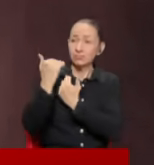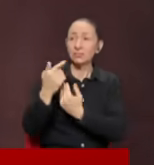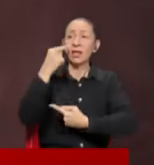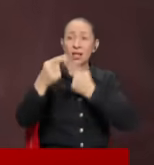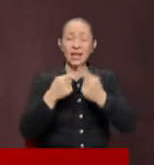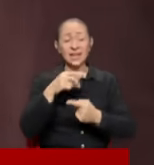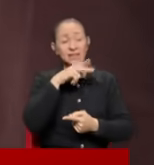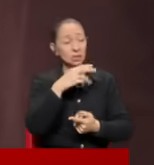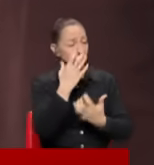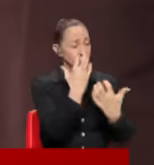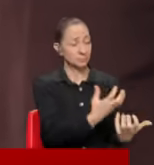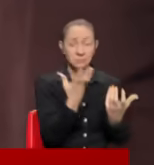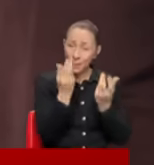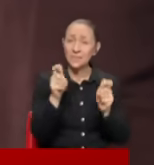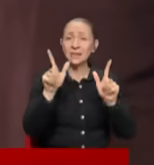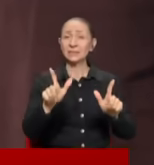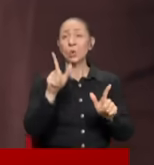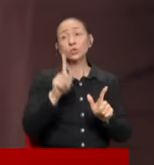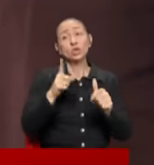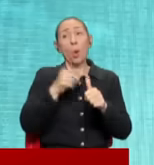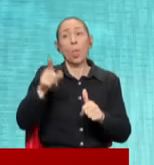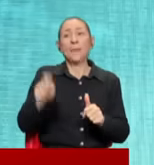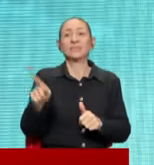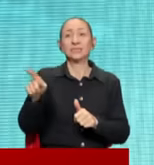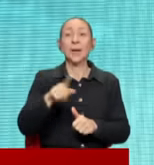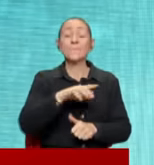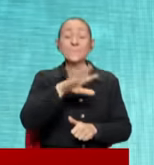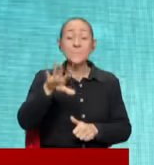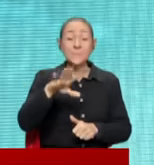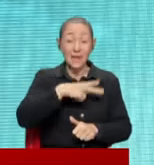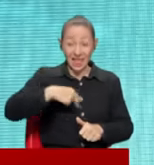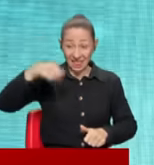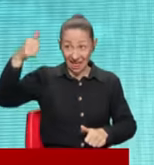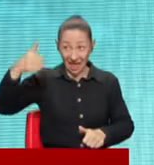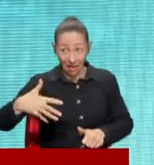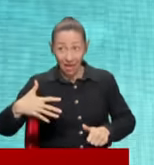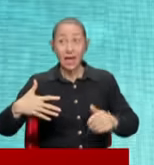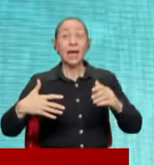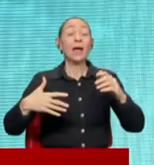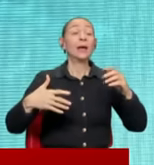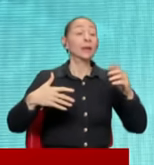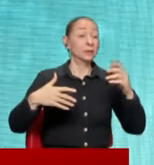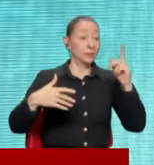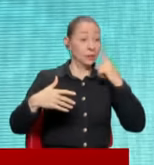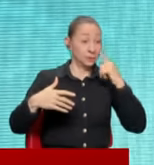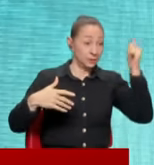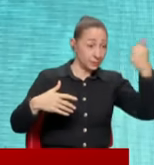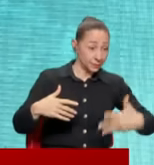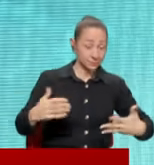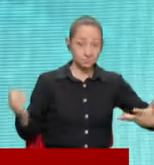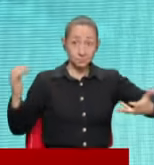için kullanmasına hiçbir engel yok. Önce onları yapsın diye düşünüyorum. Merkezi yönetimle yerel yönetim el